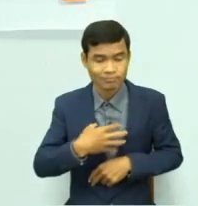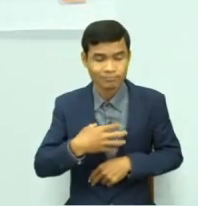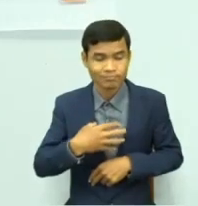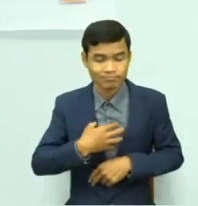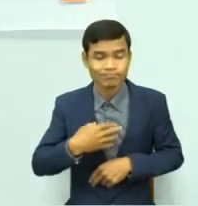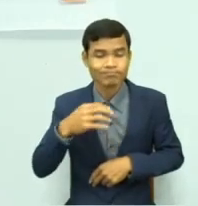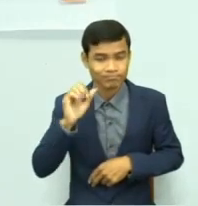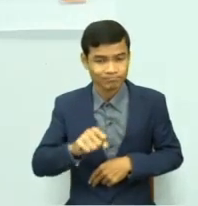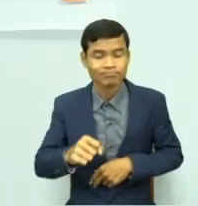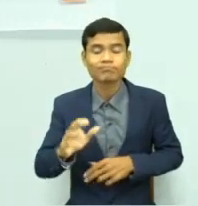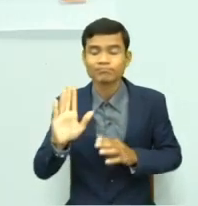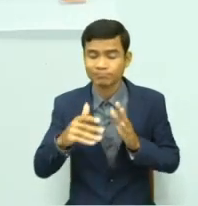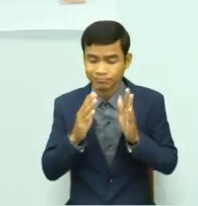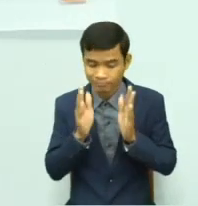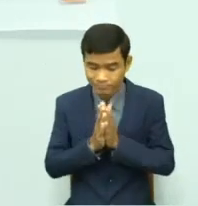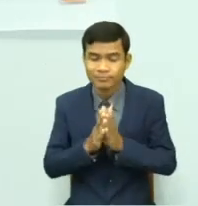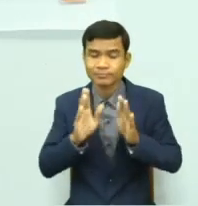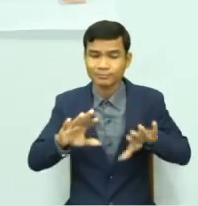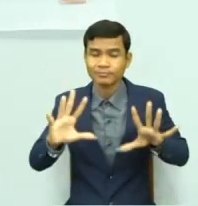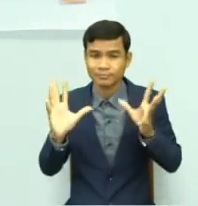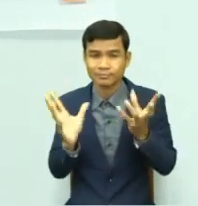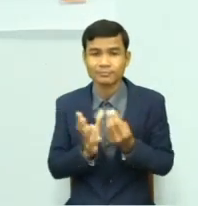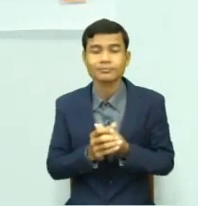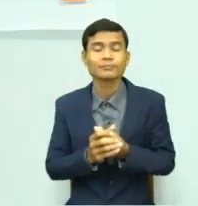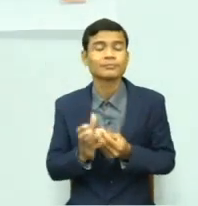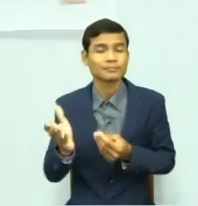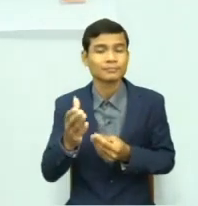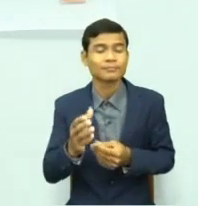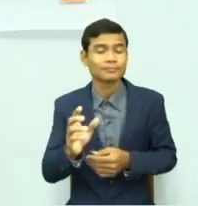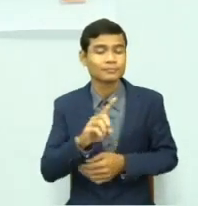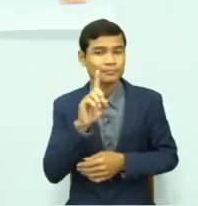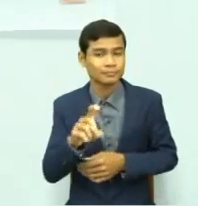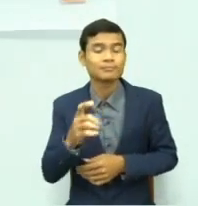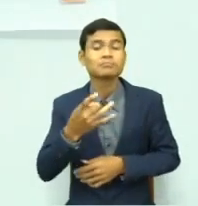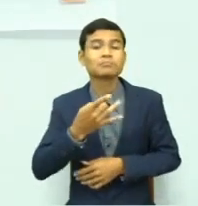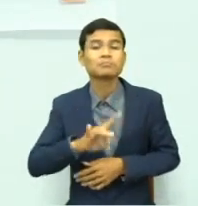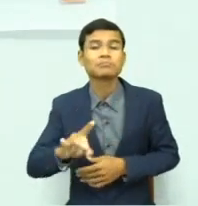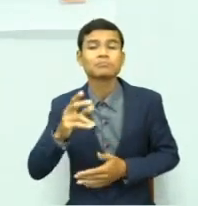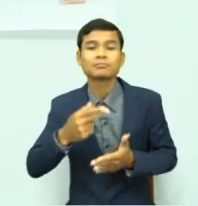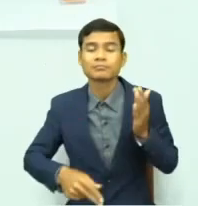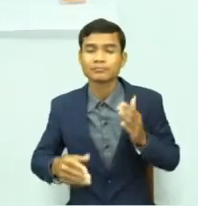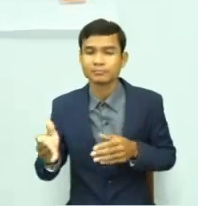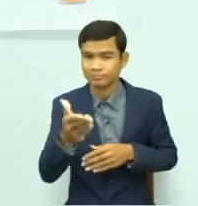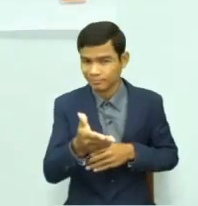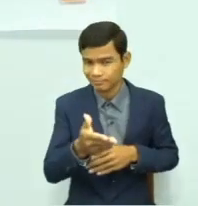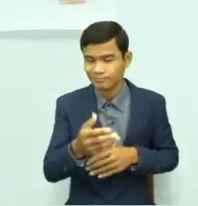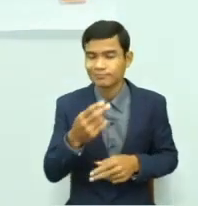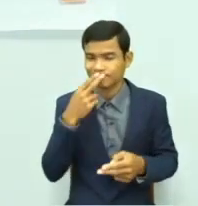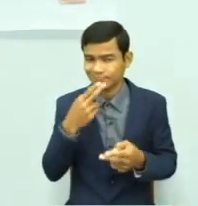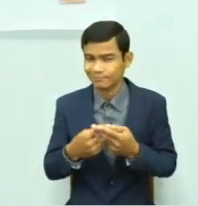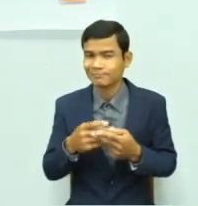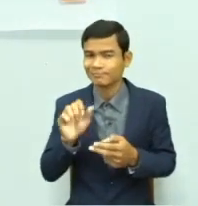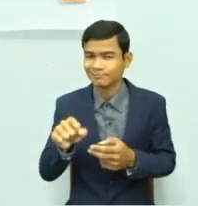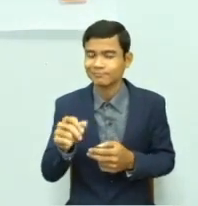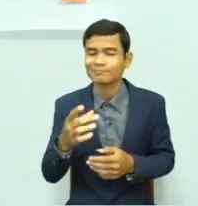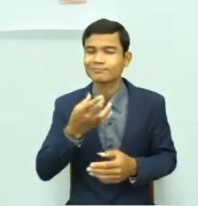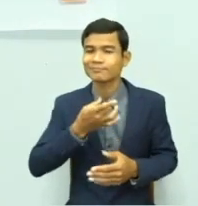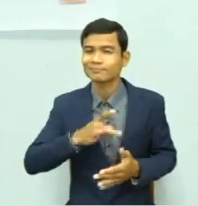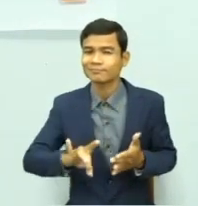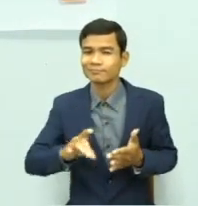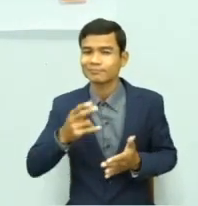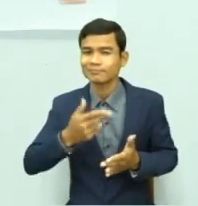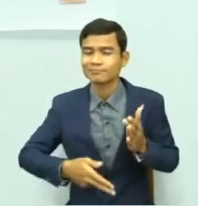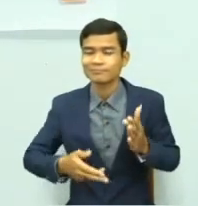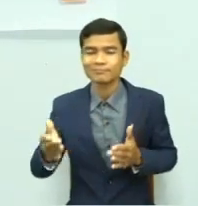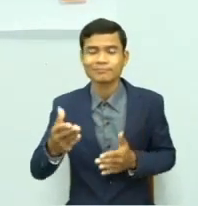ở con tặng ác nề chả chẳng cứ su tháp pru vậy chàng chẳng con ách lại bàm nè kru bàn tế tha